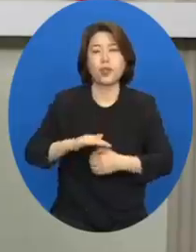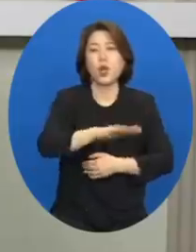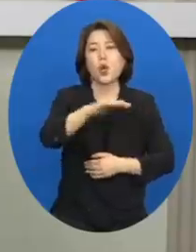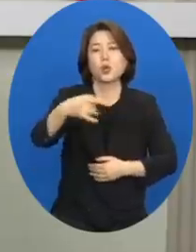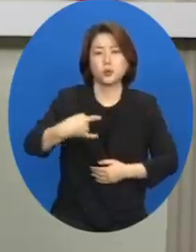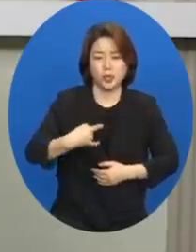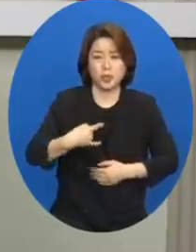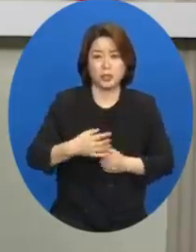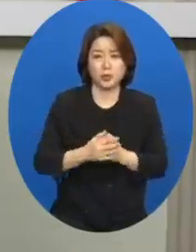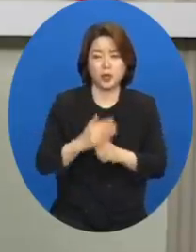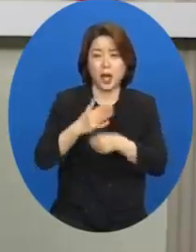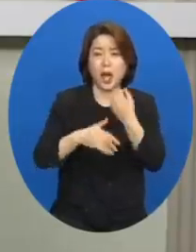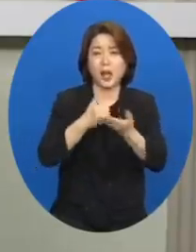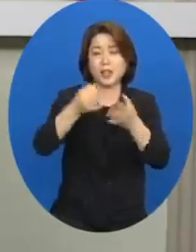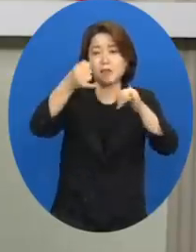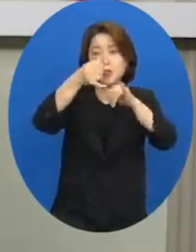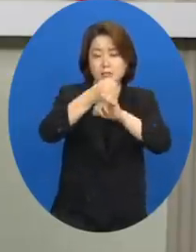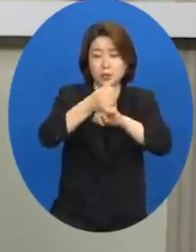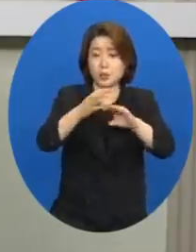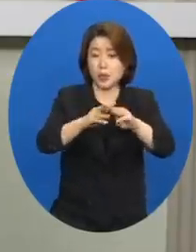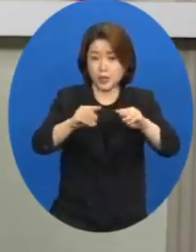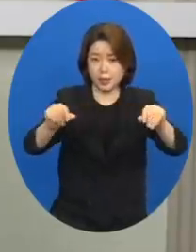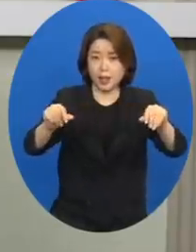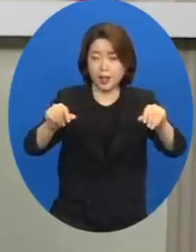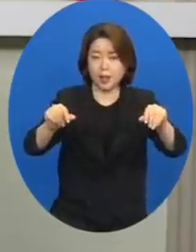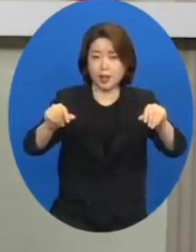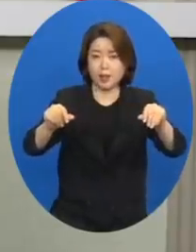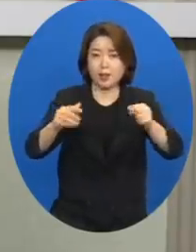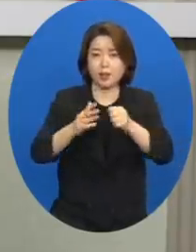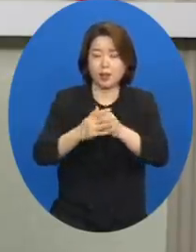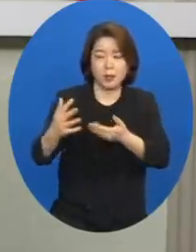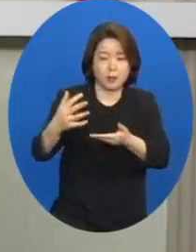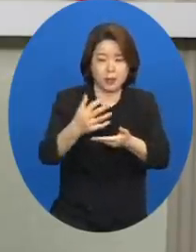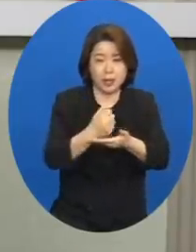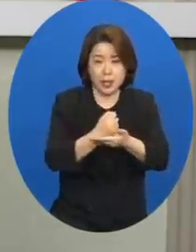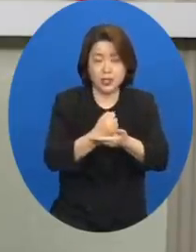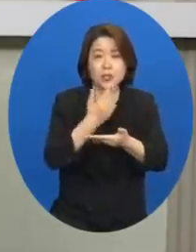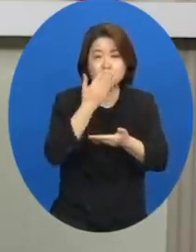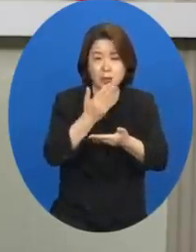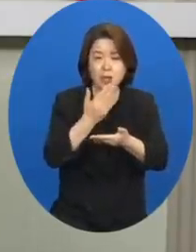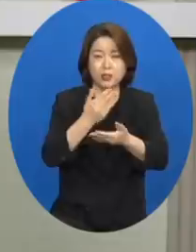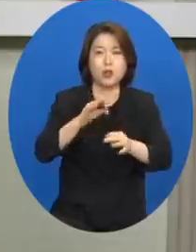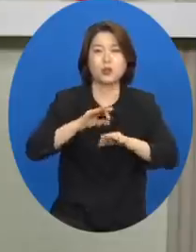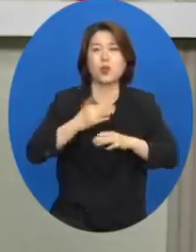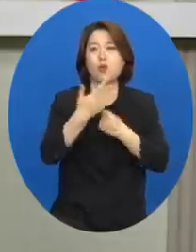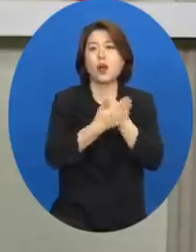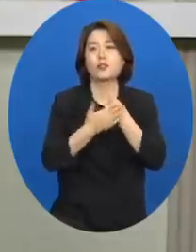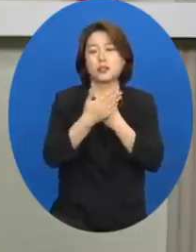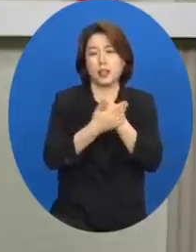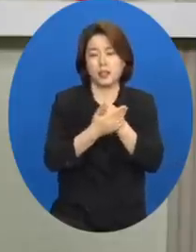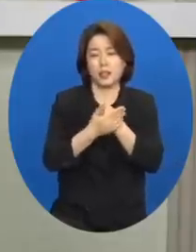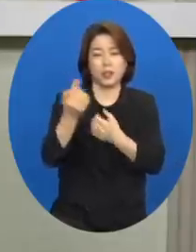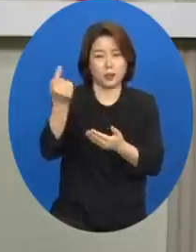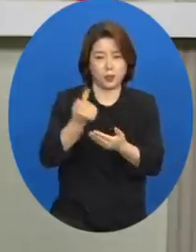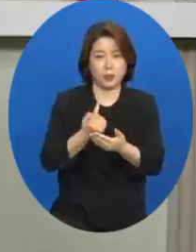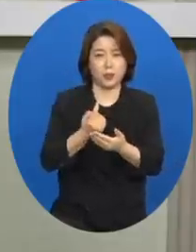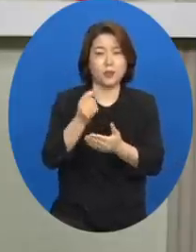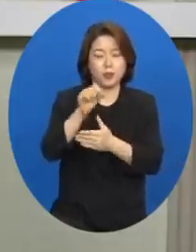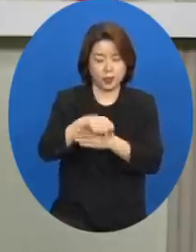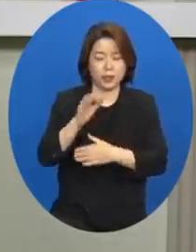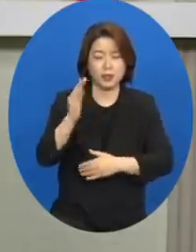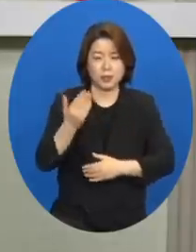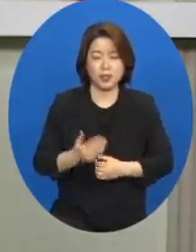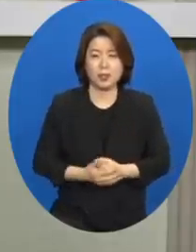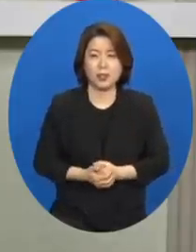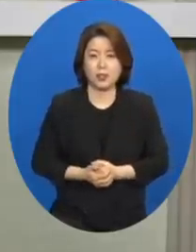하나님의 약속의 땅을 소유하게 되는 놀라운 은혜가 임하게 됩니다